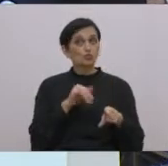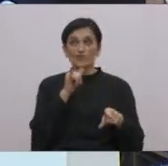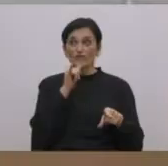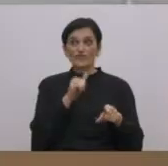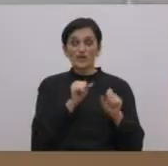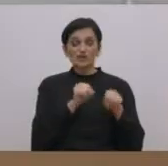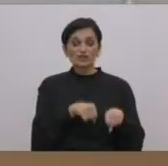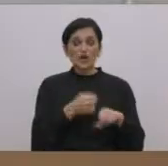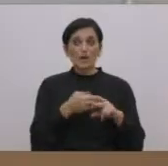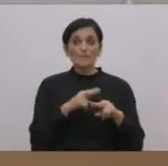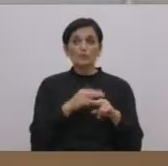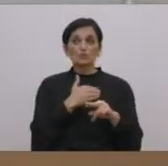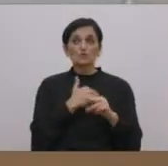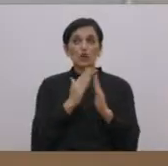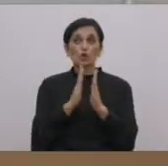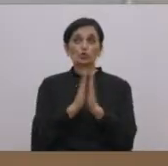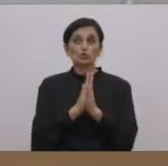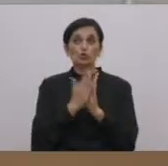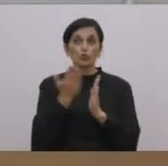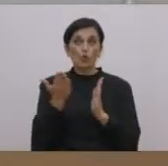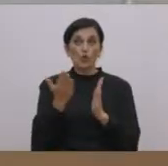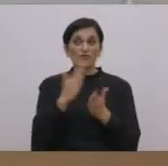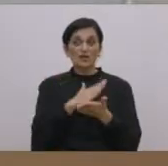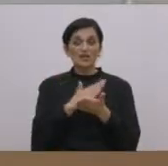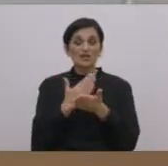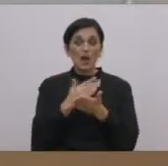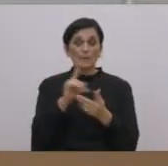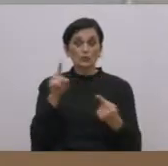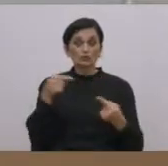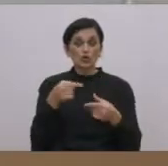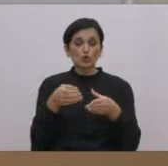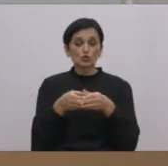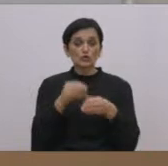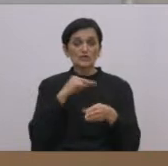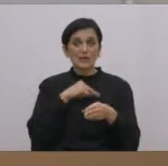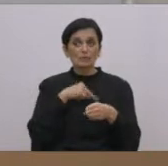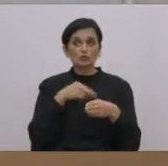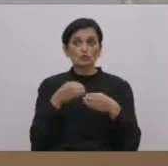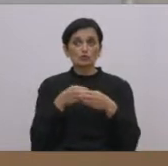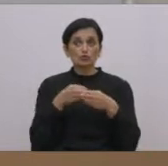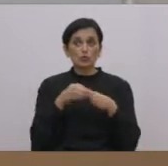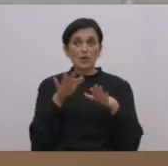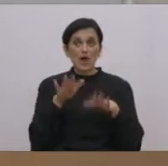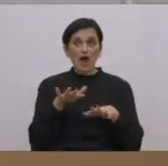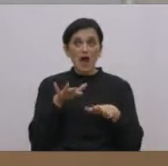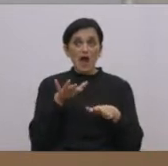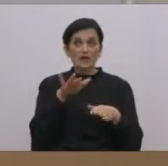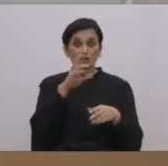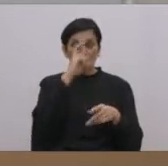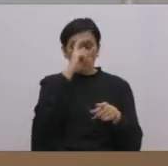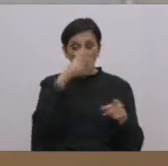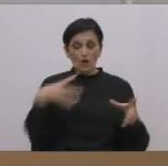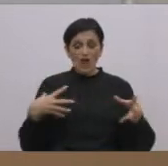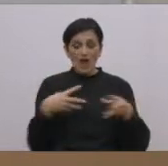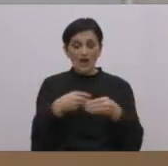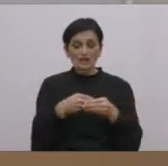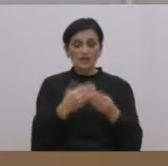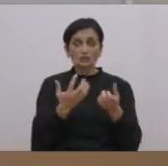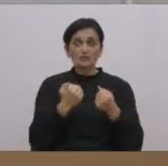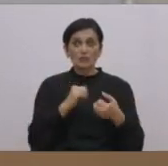შეძლებს. ამიტომ მინდა გთხოვოთ თქვენ, რომ გამოყოთ შესაბამისი ჯგუფი, სამუშაო ჯგუფი და ადგილობრივ ხელისუფლებასთან ერთად მივიღოთ